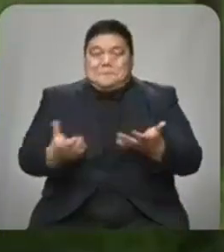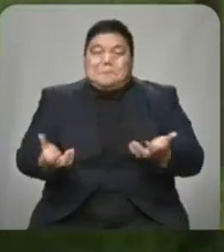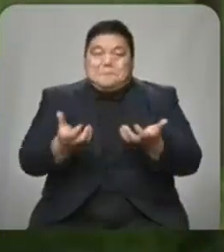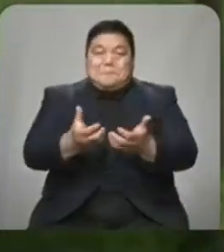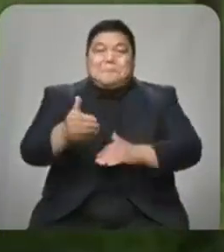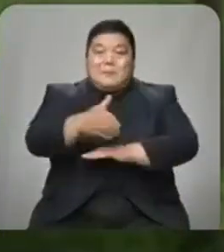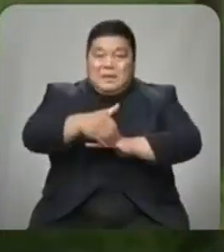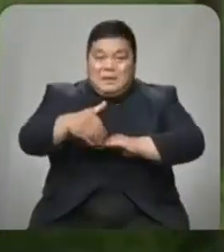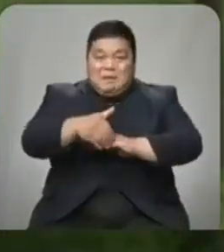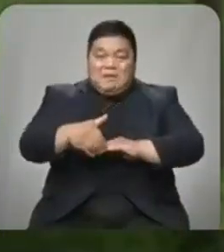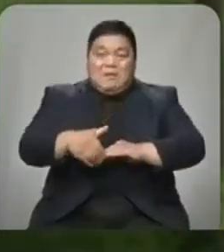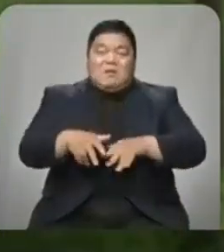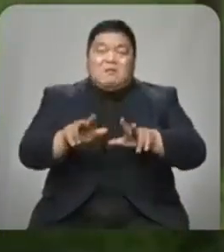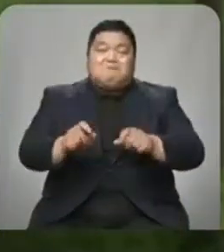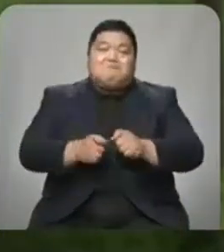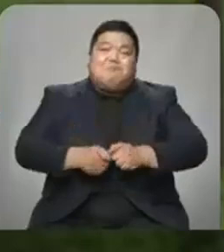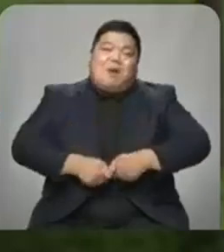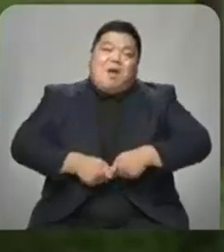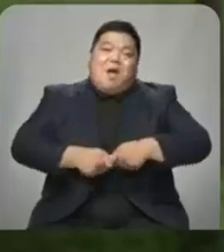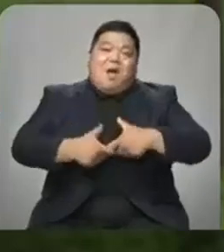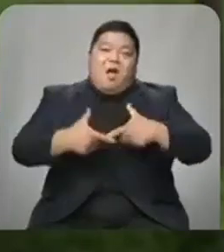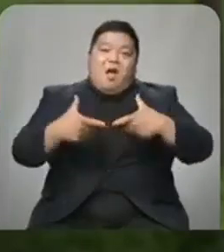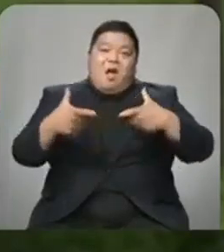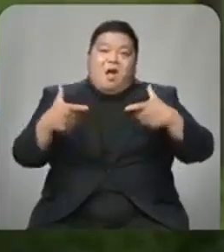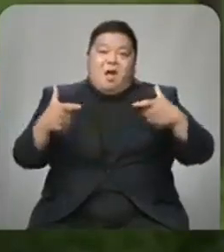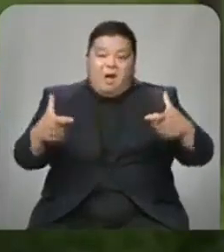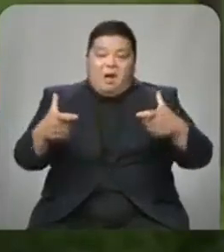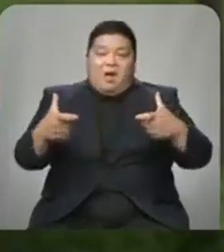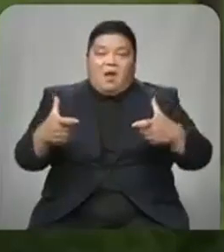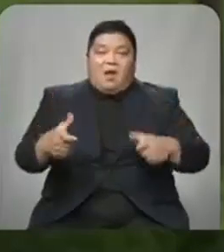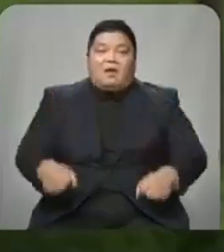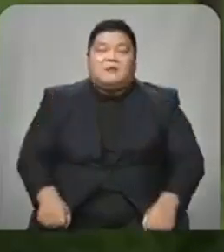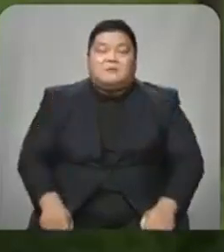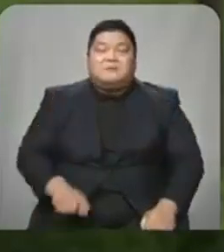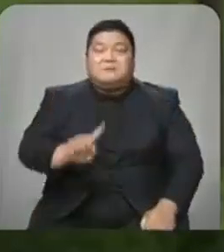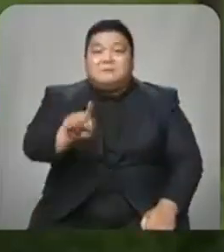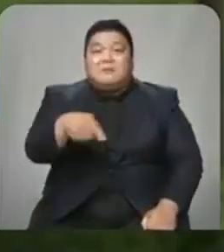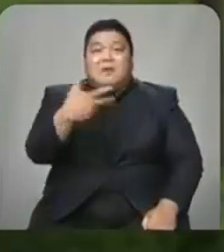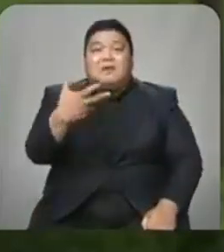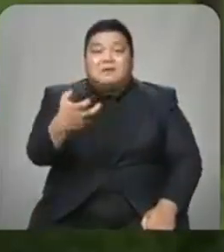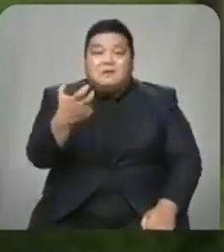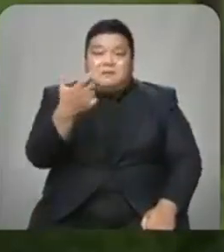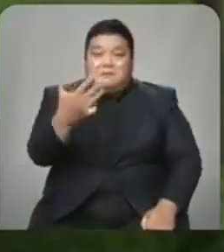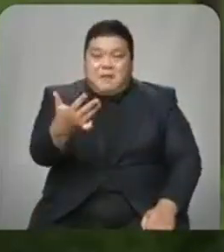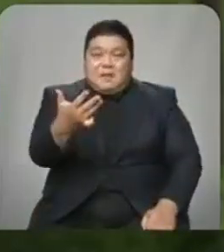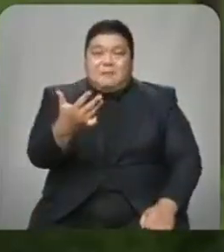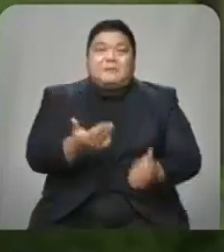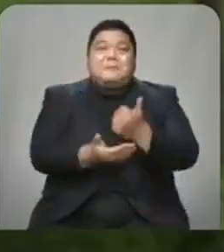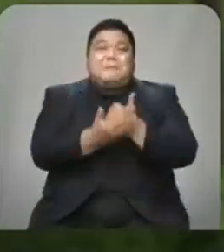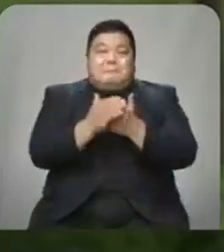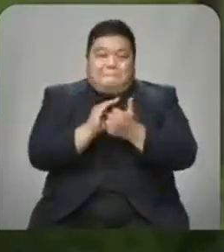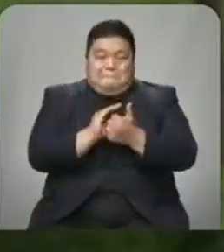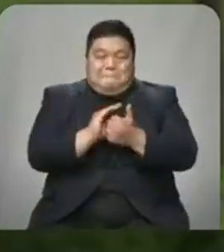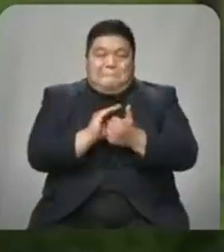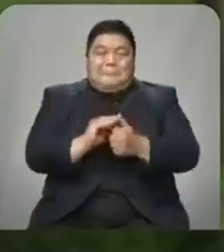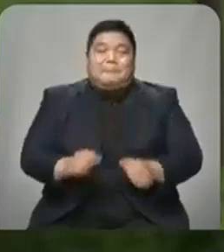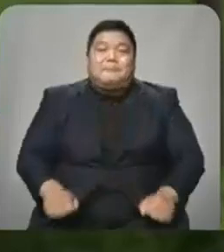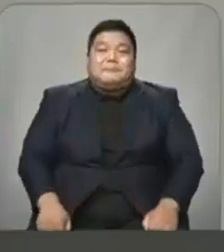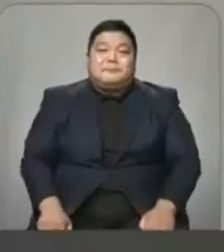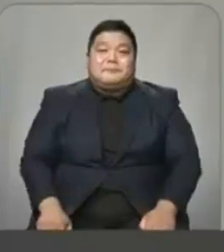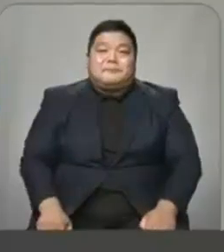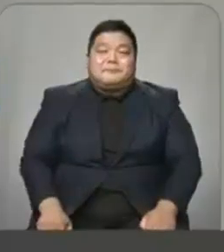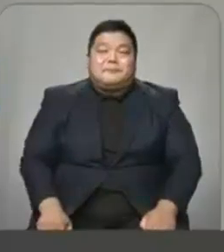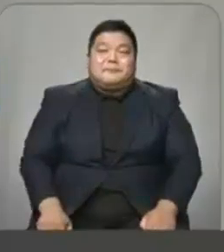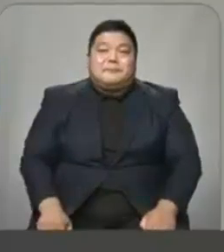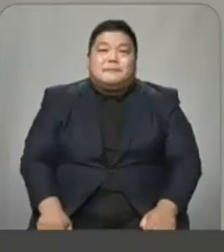했는데 이제 좀 유기견이나 여러 가지 증가 일로라고 했고 지금 178마리가 관리하고